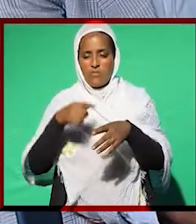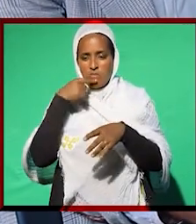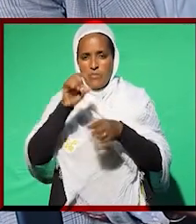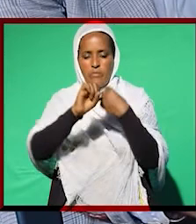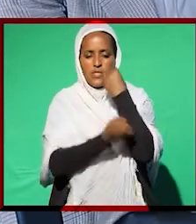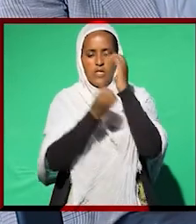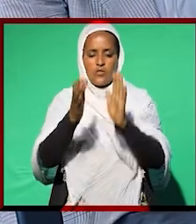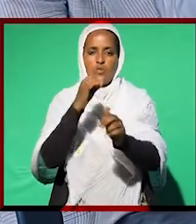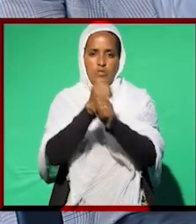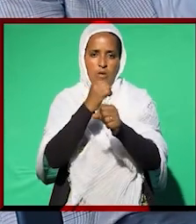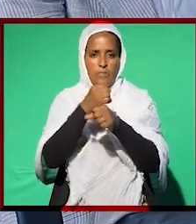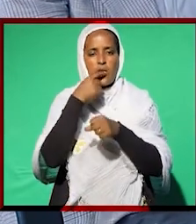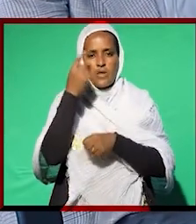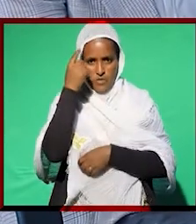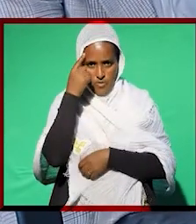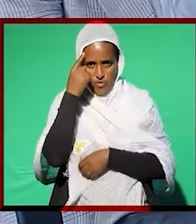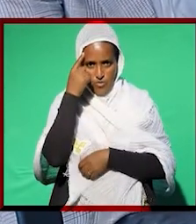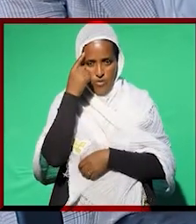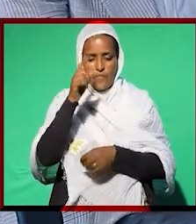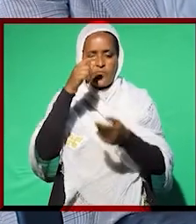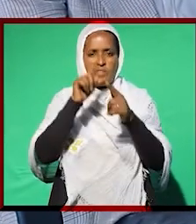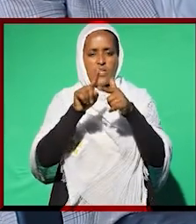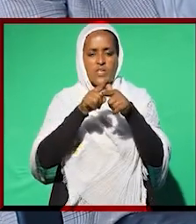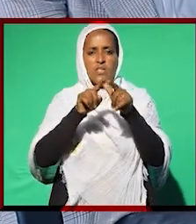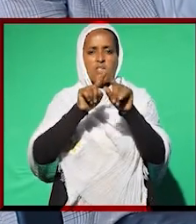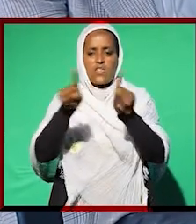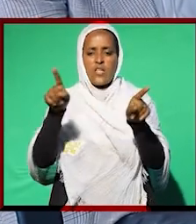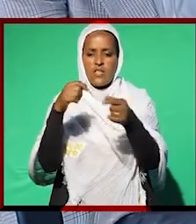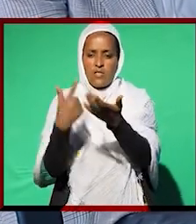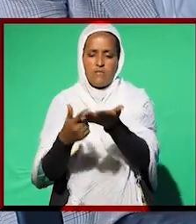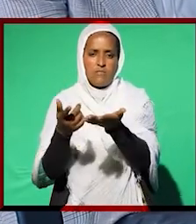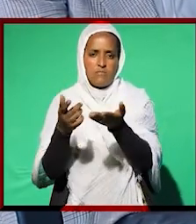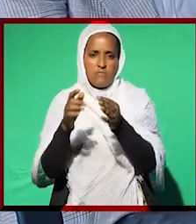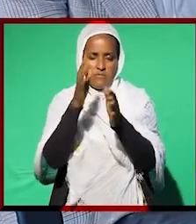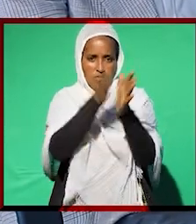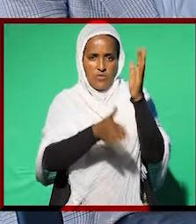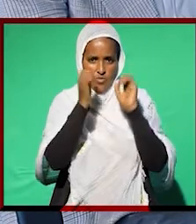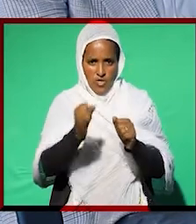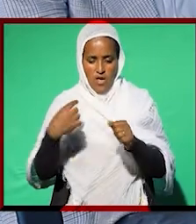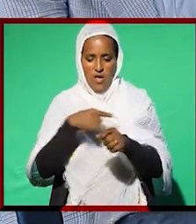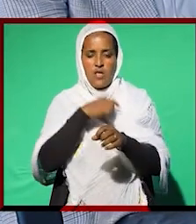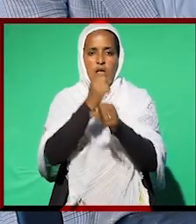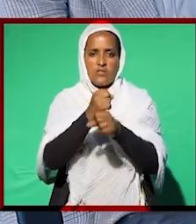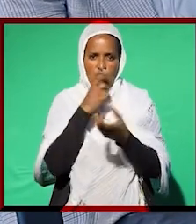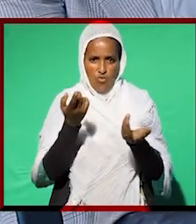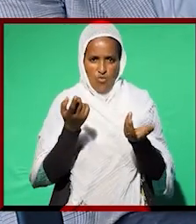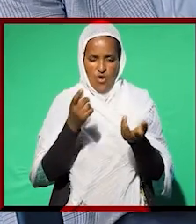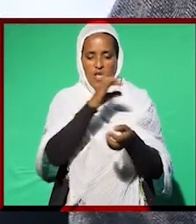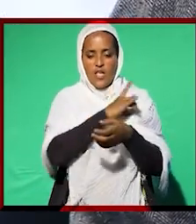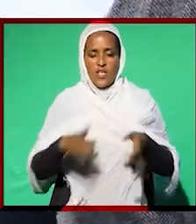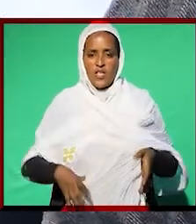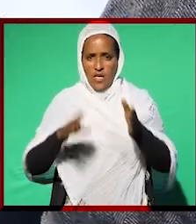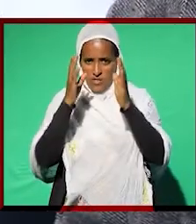መሰረታዊ ስራ ነው የሰራው ብዬ አስባለሁ። ግን ይሄ እንዴት ይፈጸማል የሚለውን ይሄ የእኛ ስራ